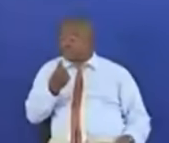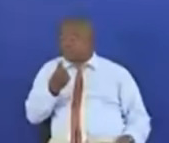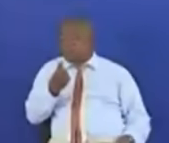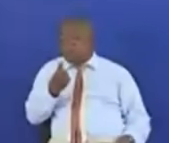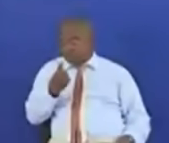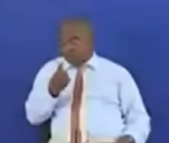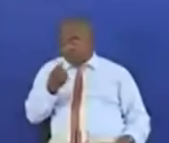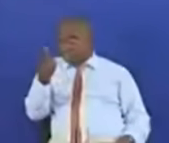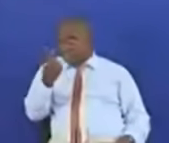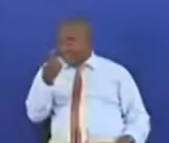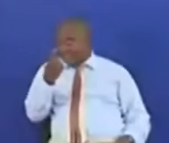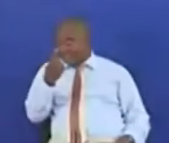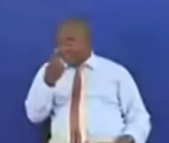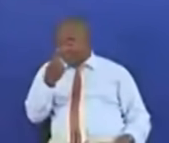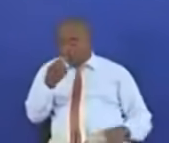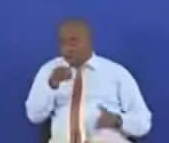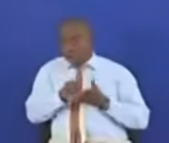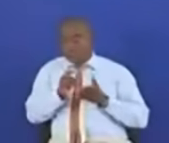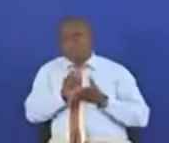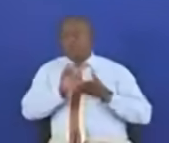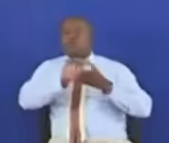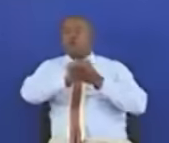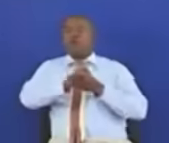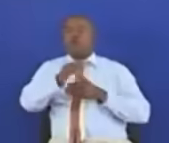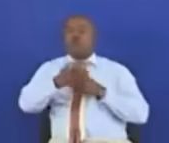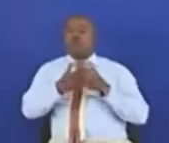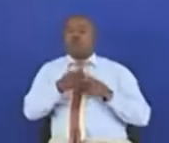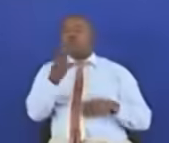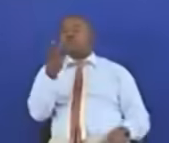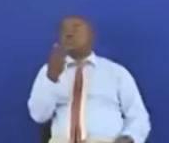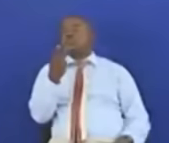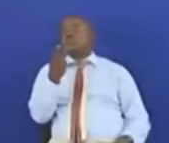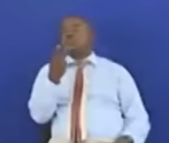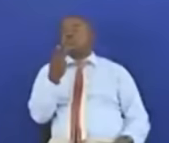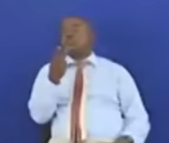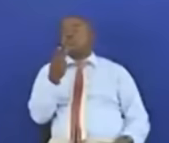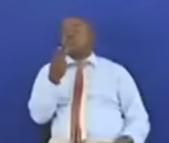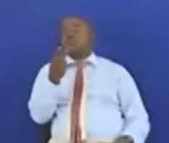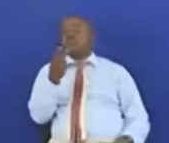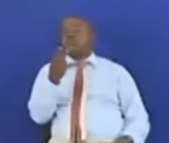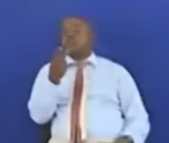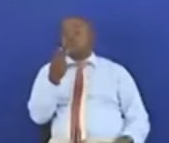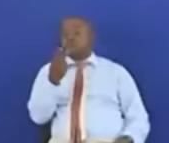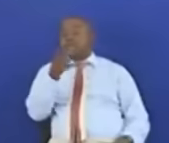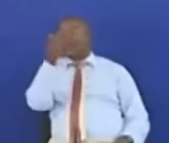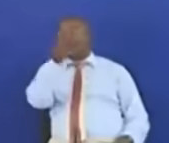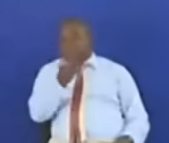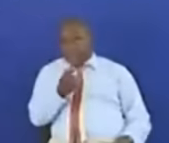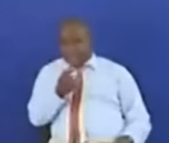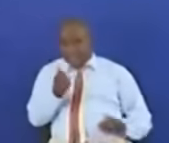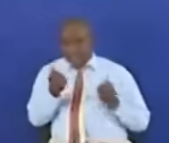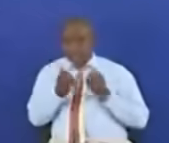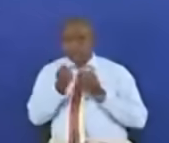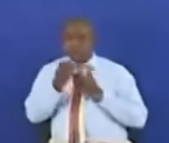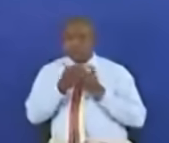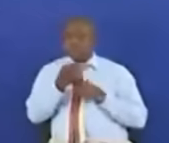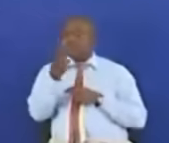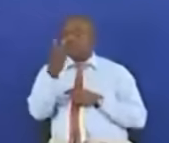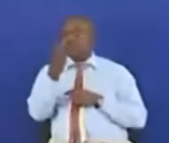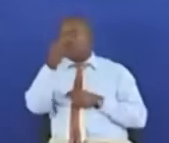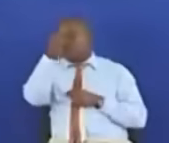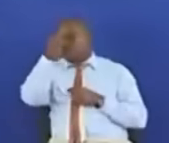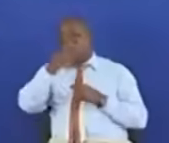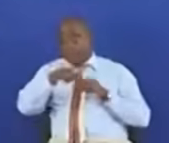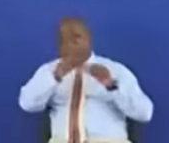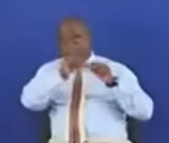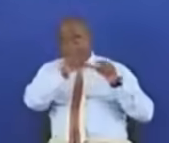kwa sababu inatokana na muungano wa nchi mbili zilizo uhuru kuungana. Na ndio maana ibara ya tano,